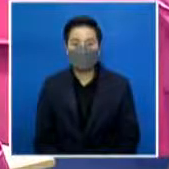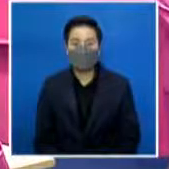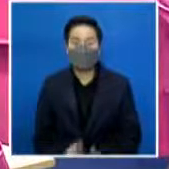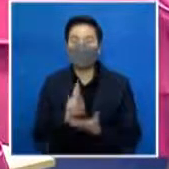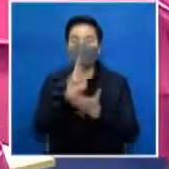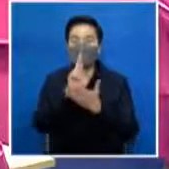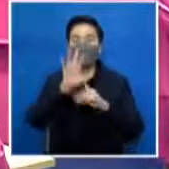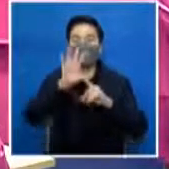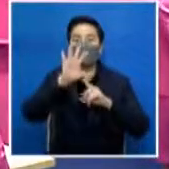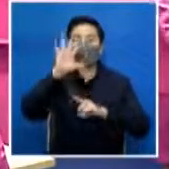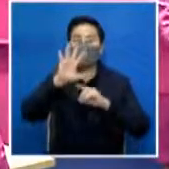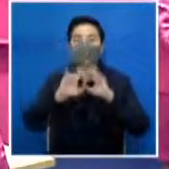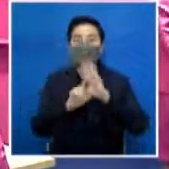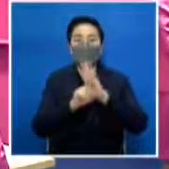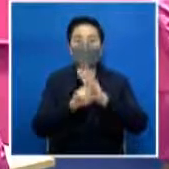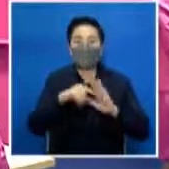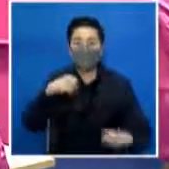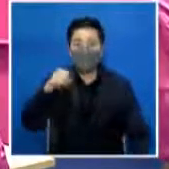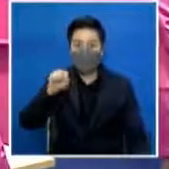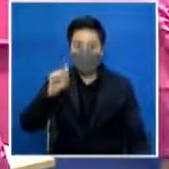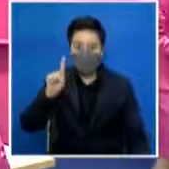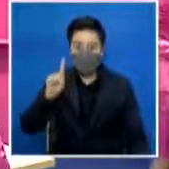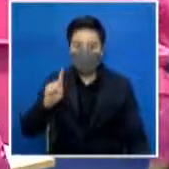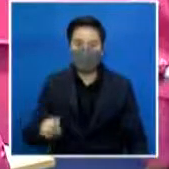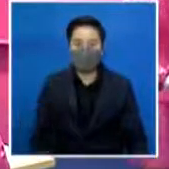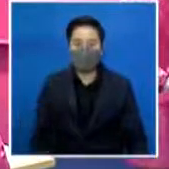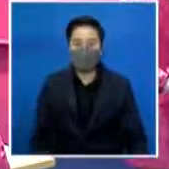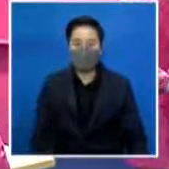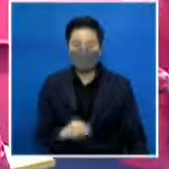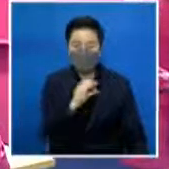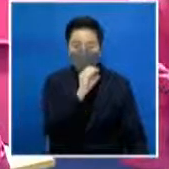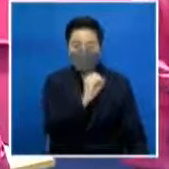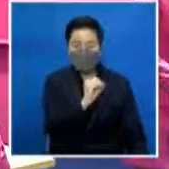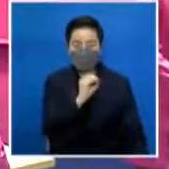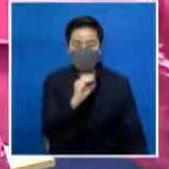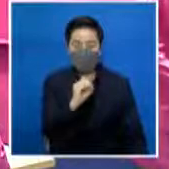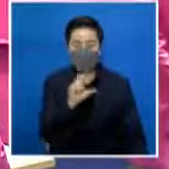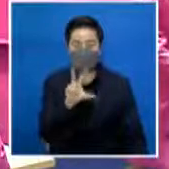อันดับที่5หมุนครั้งที่11เลขที่ออก